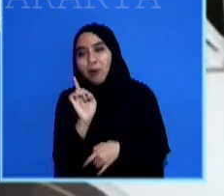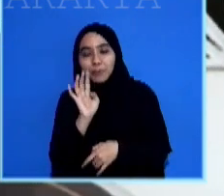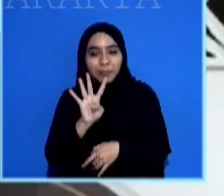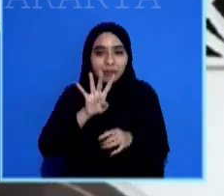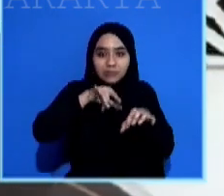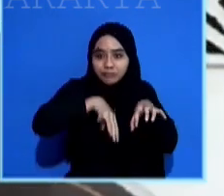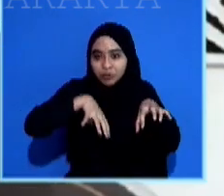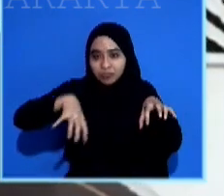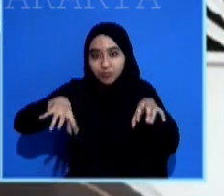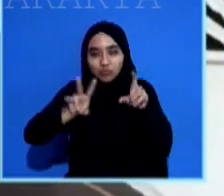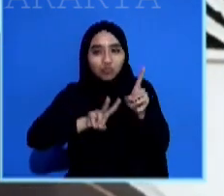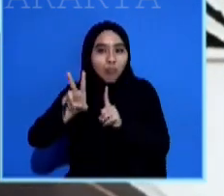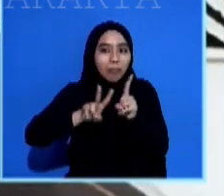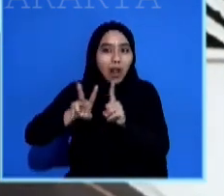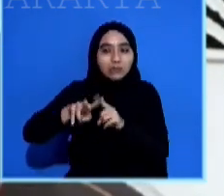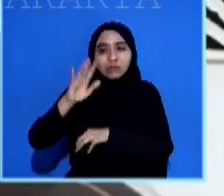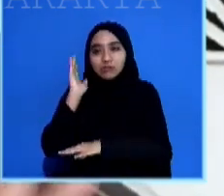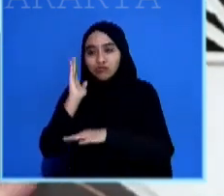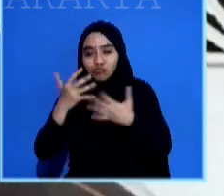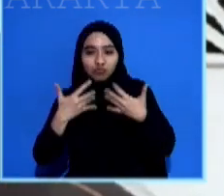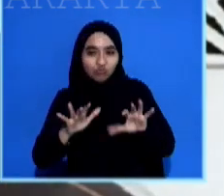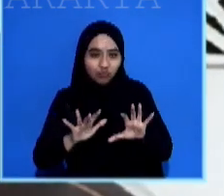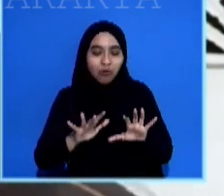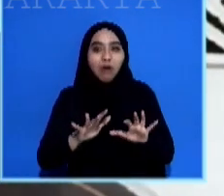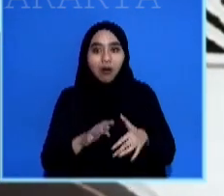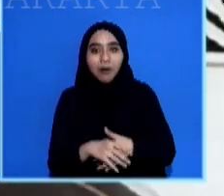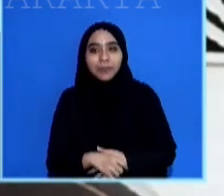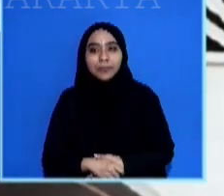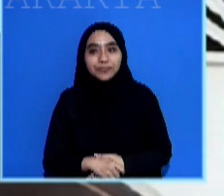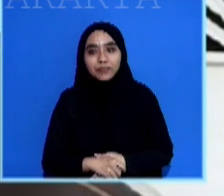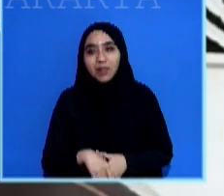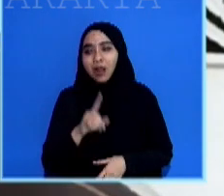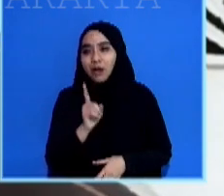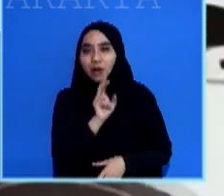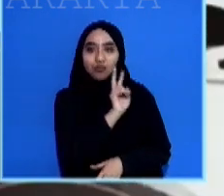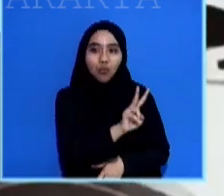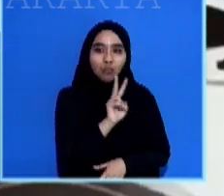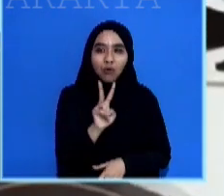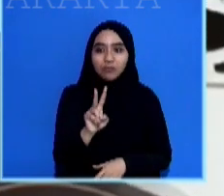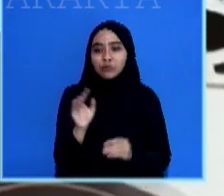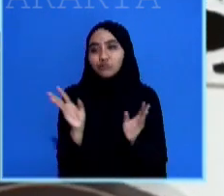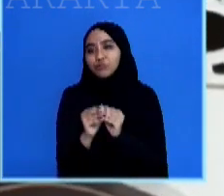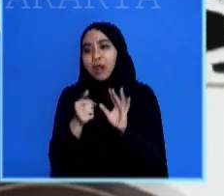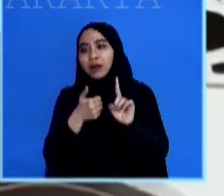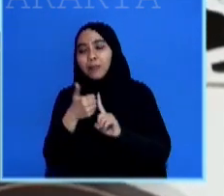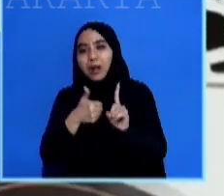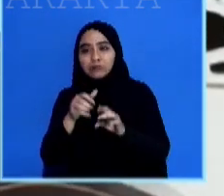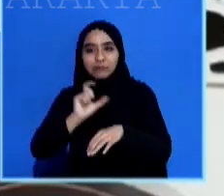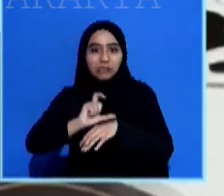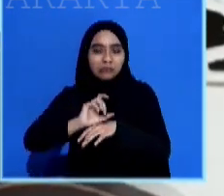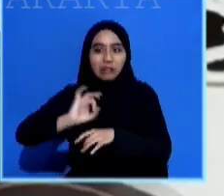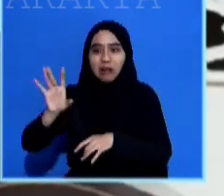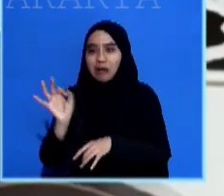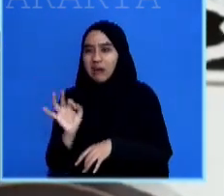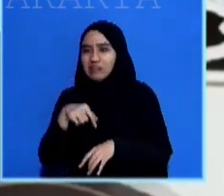itu totalnya ada 12 Terus yang e paling pinggir ada du2 itu eh 16 totalnya kalau di masjid lain mungkin tidak ada apalagi